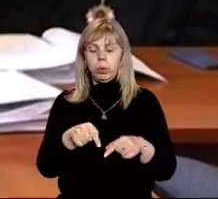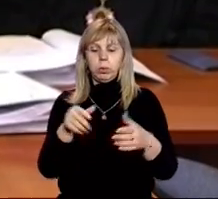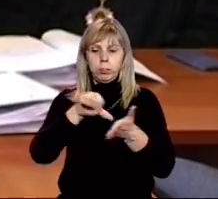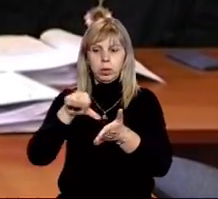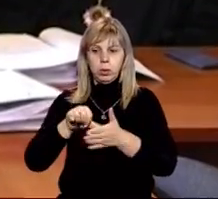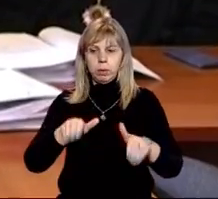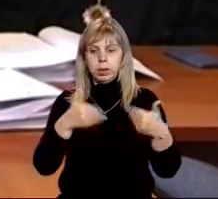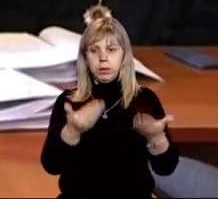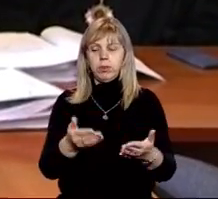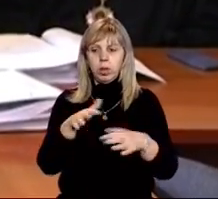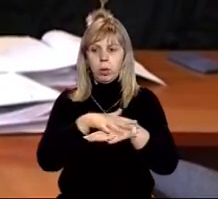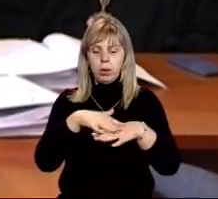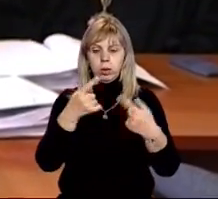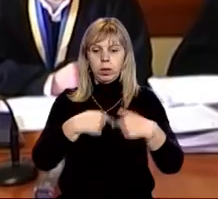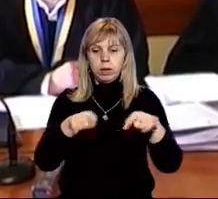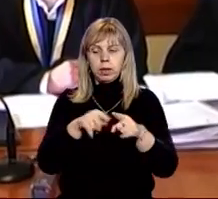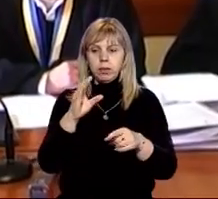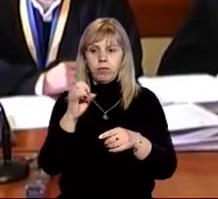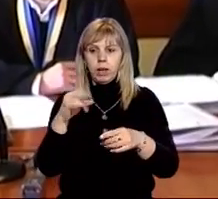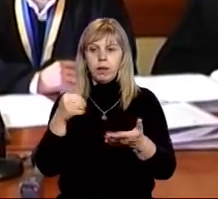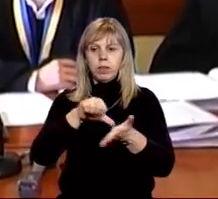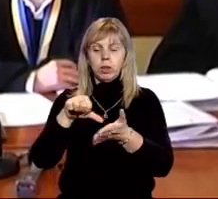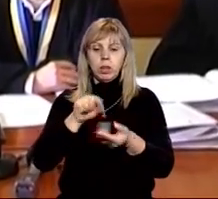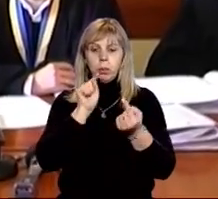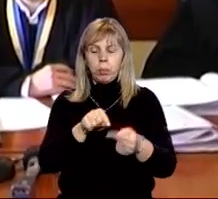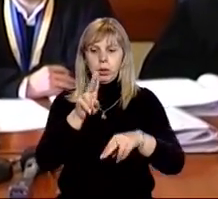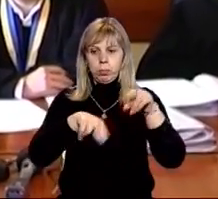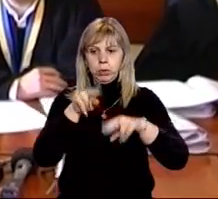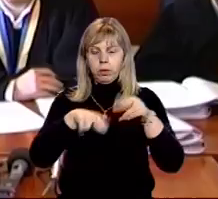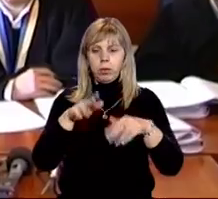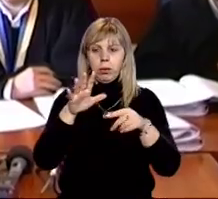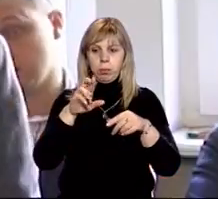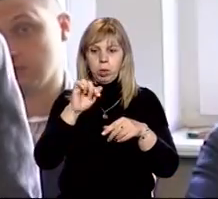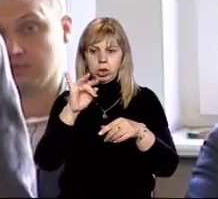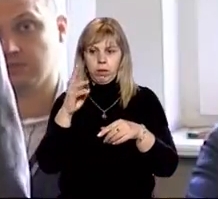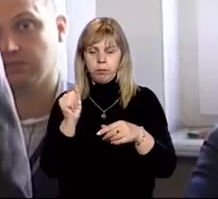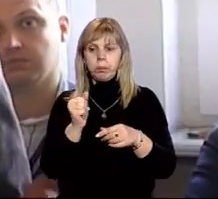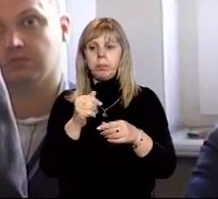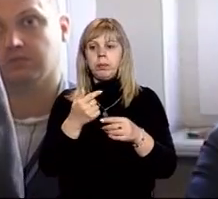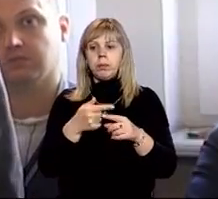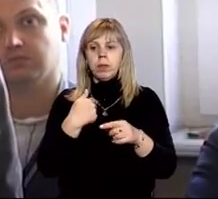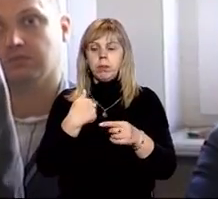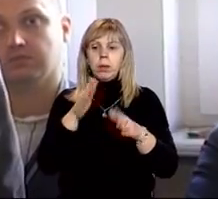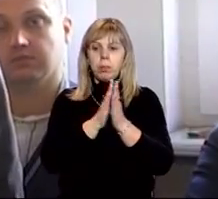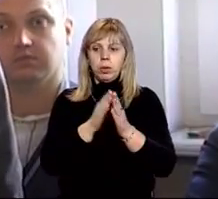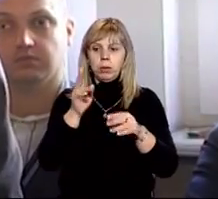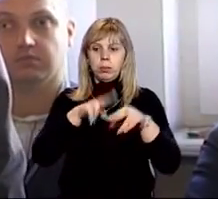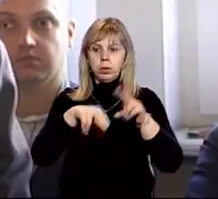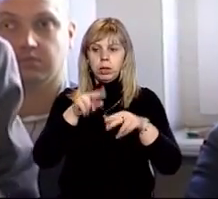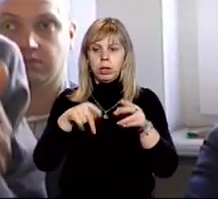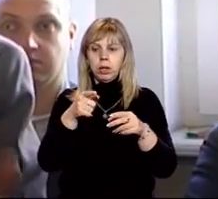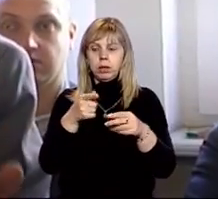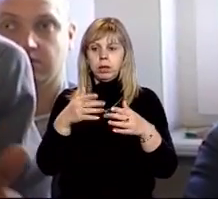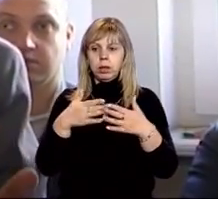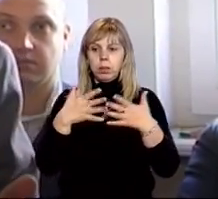присутні представники громадської організації «Ноосфера», які виступають проти забудов на Боржавському хребті. Просимо забудовника переміститись